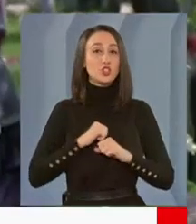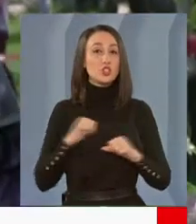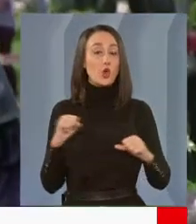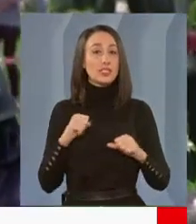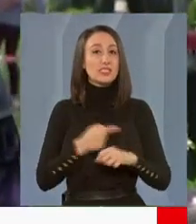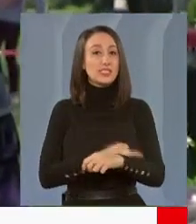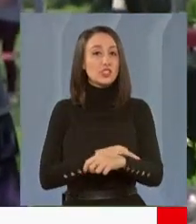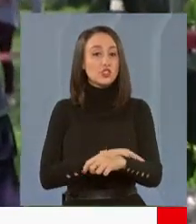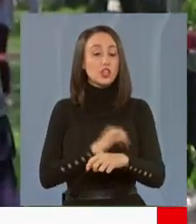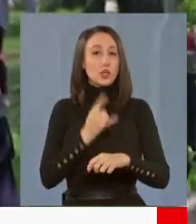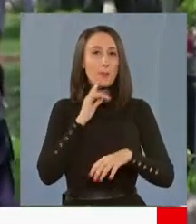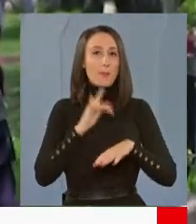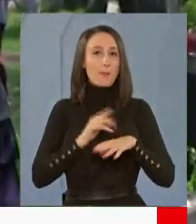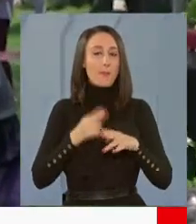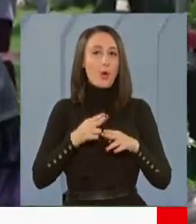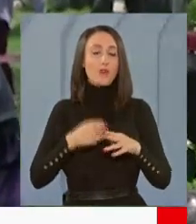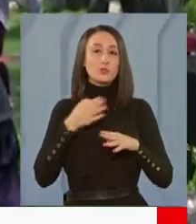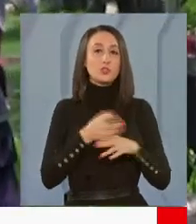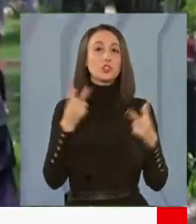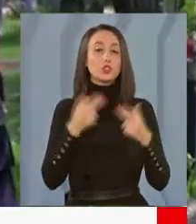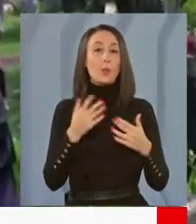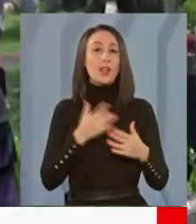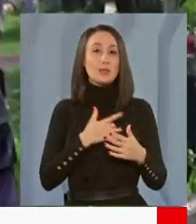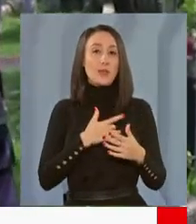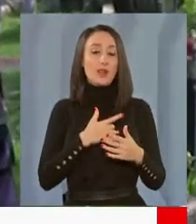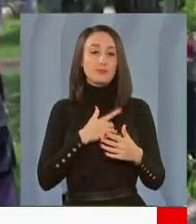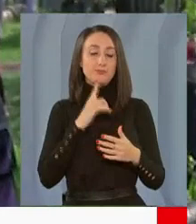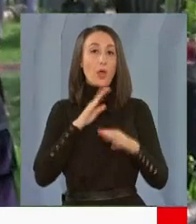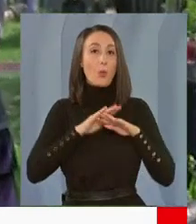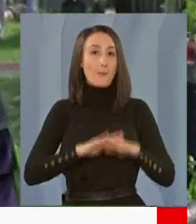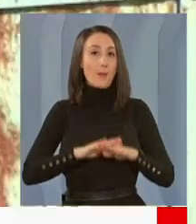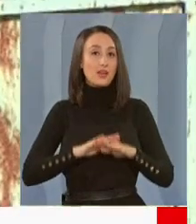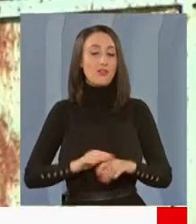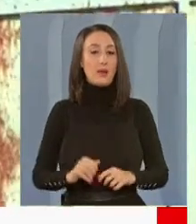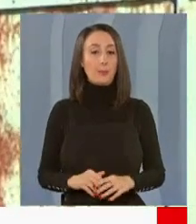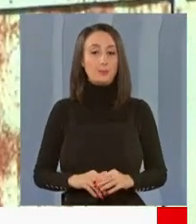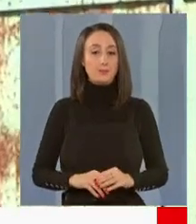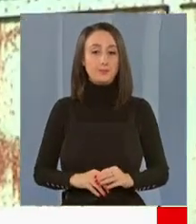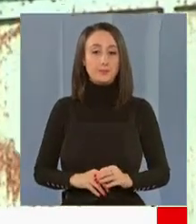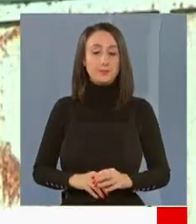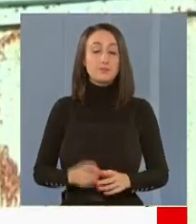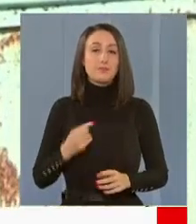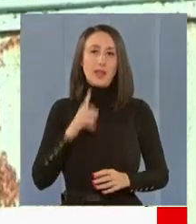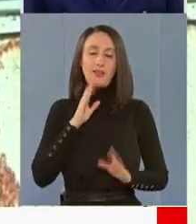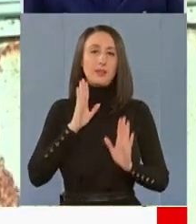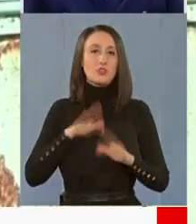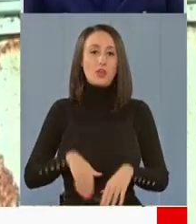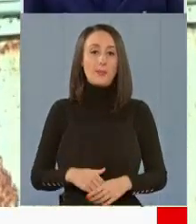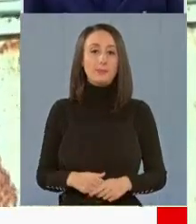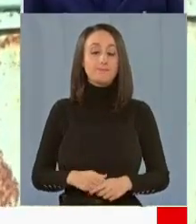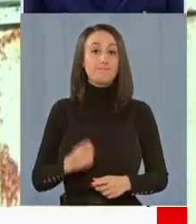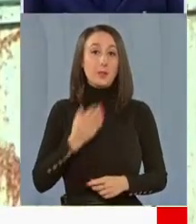șoc hemoragic între timp pacientul a intrat în stop respirator și s au aplicat manevre de resuscitare însă în zadar